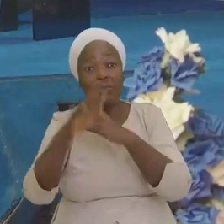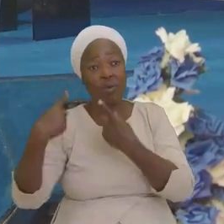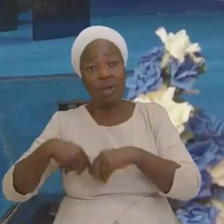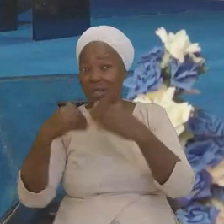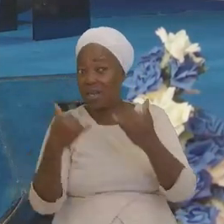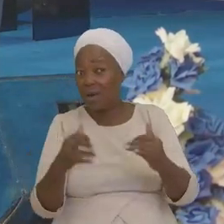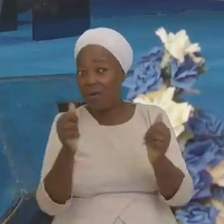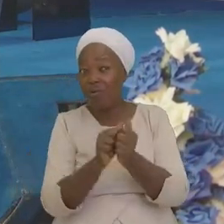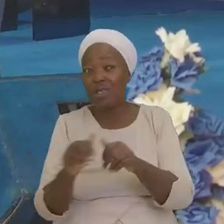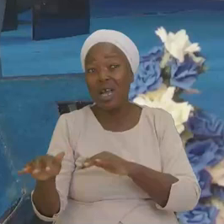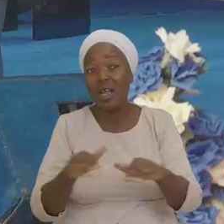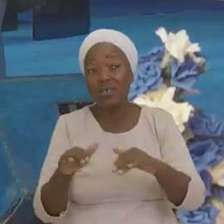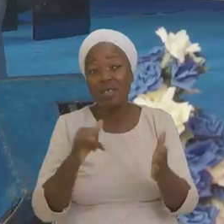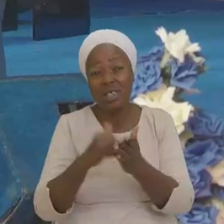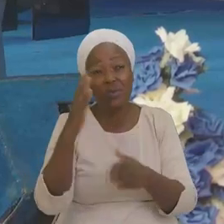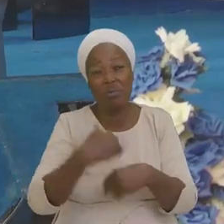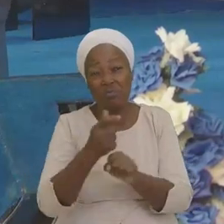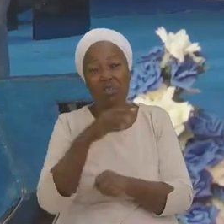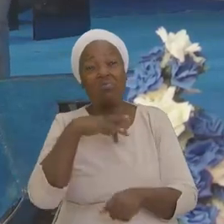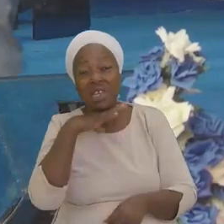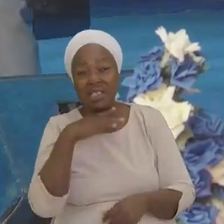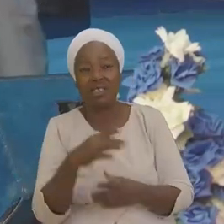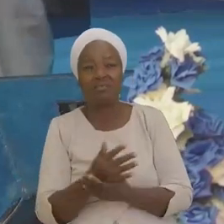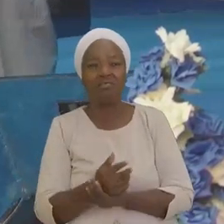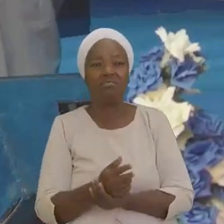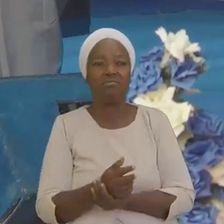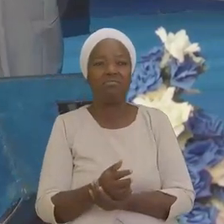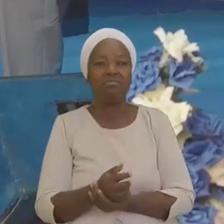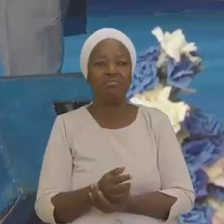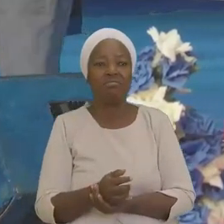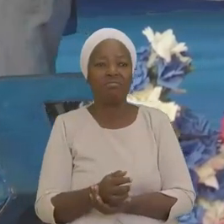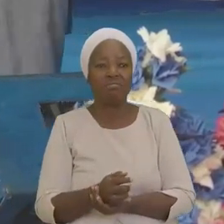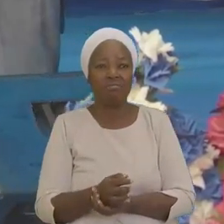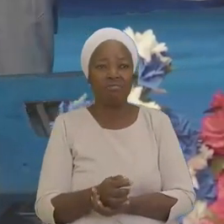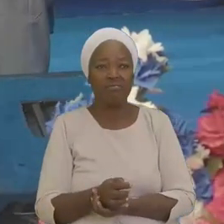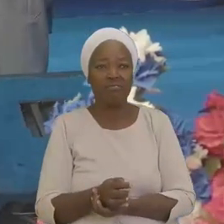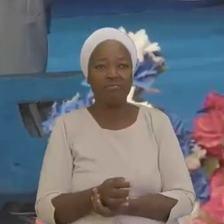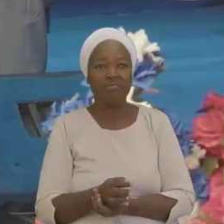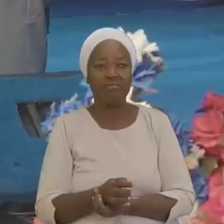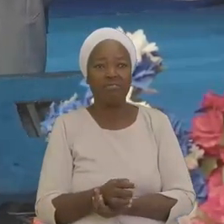Ne suis pas cette pensée que tu as dans ton cœur maintenant, pas une action. Ça va te souiller.